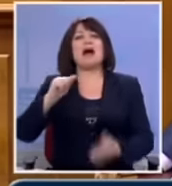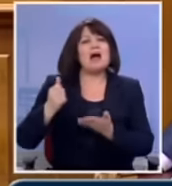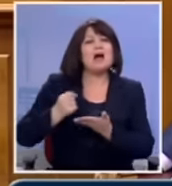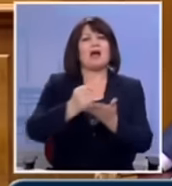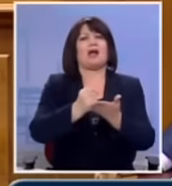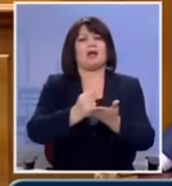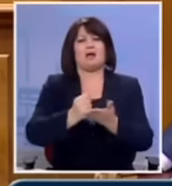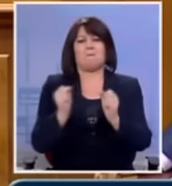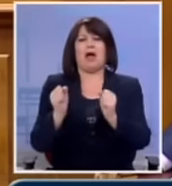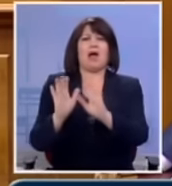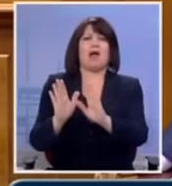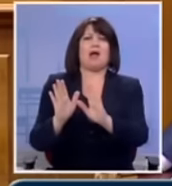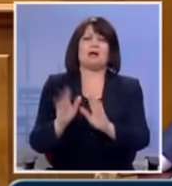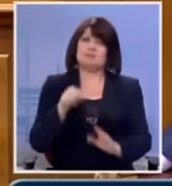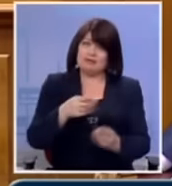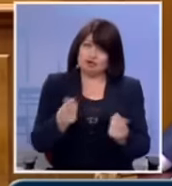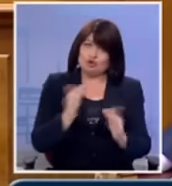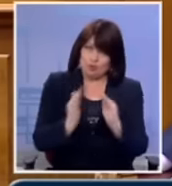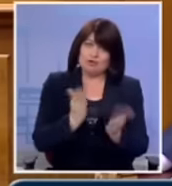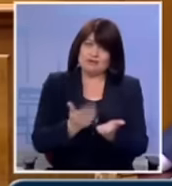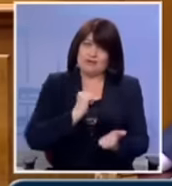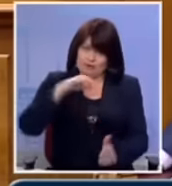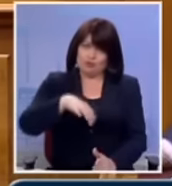τομέα, με αυτόν τον τρόπο?